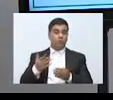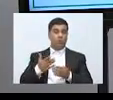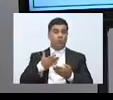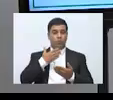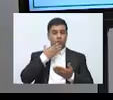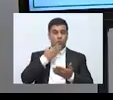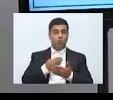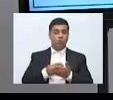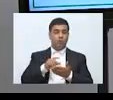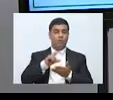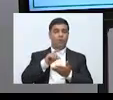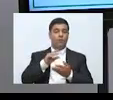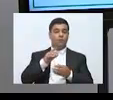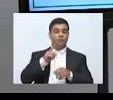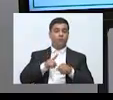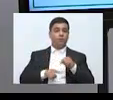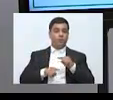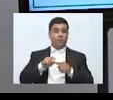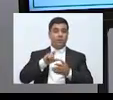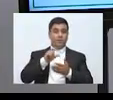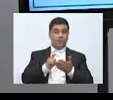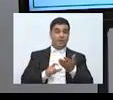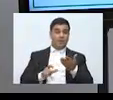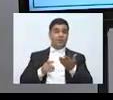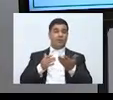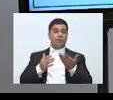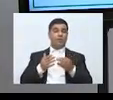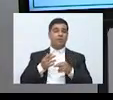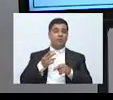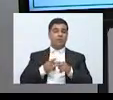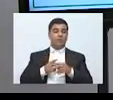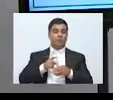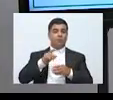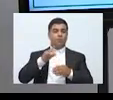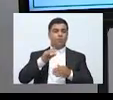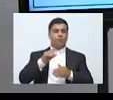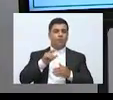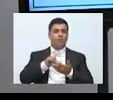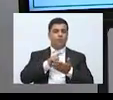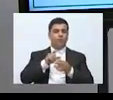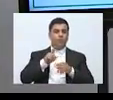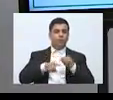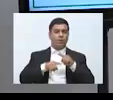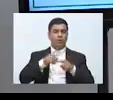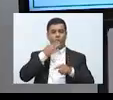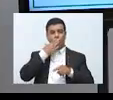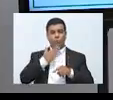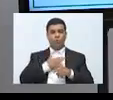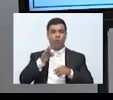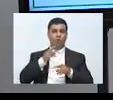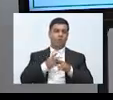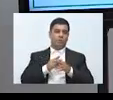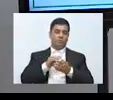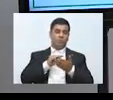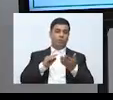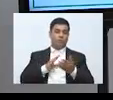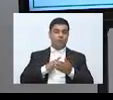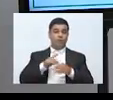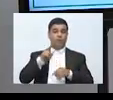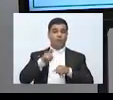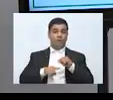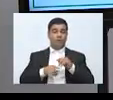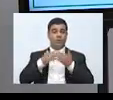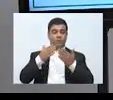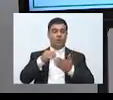o'zining vatan she'rida, demak, vatanparvarlik g'oyalarini ilgari suradi. Vatan,